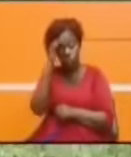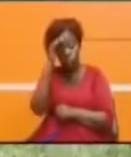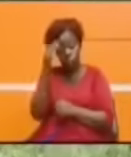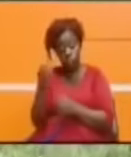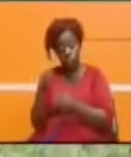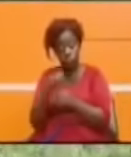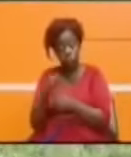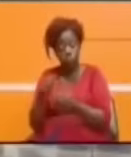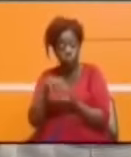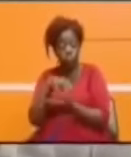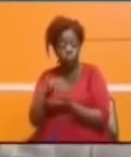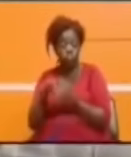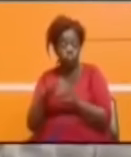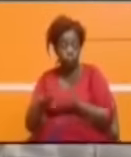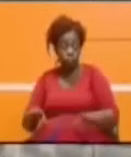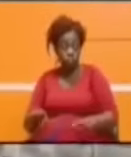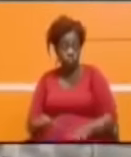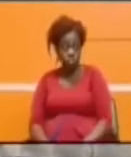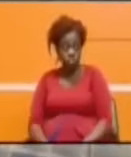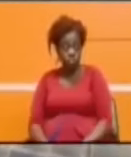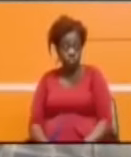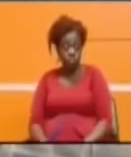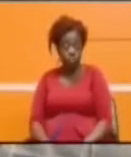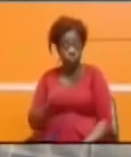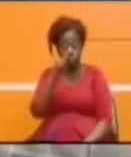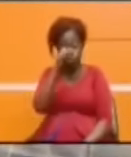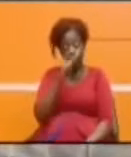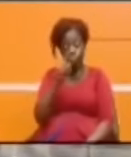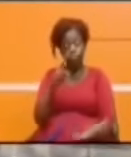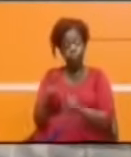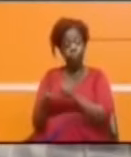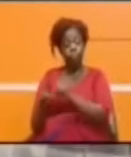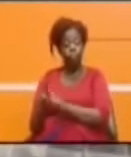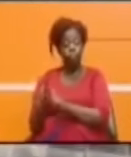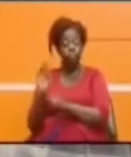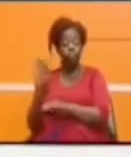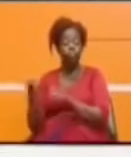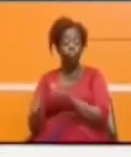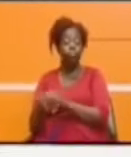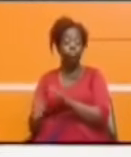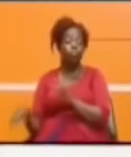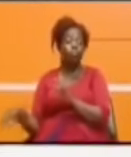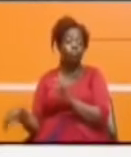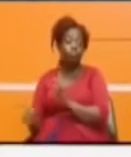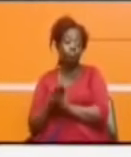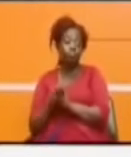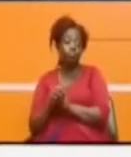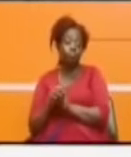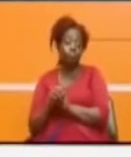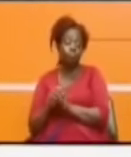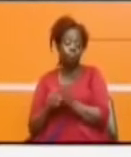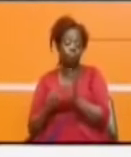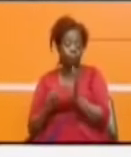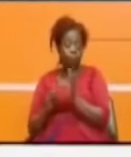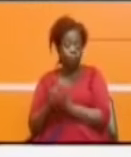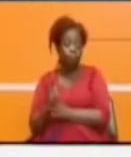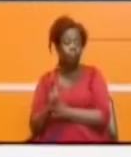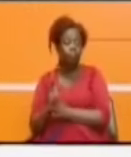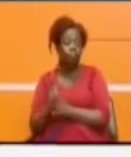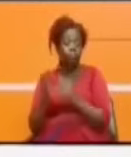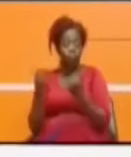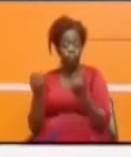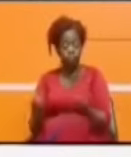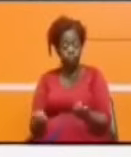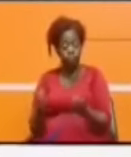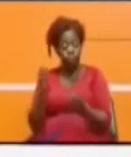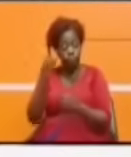mu nkaayana z'ettaka private security guards bonna baagobebwa ku mataka agakanyi so